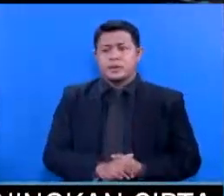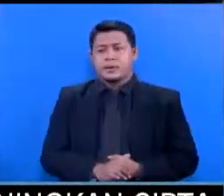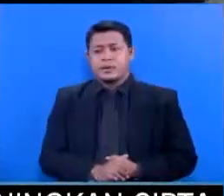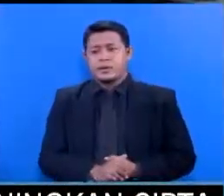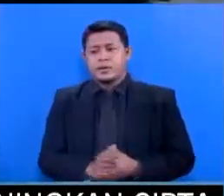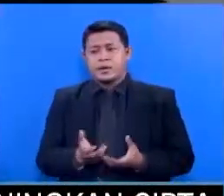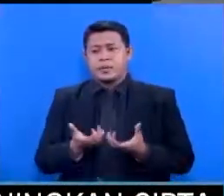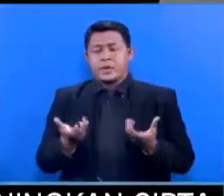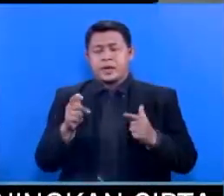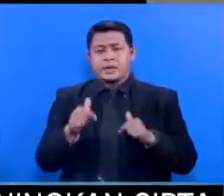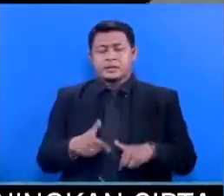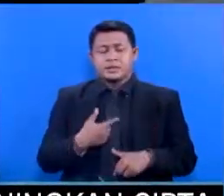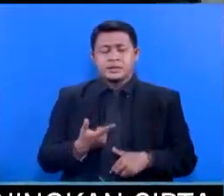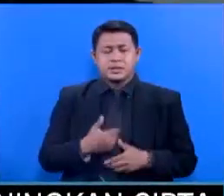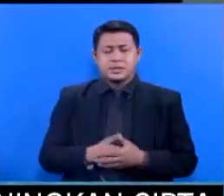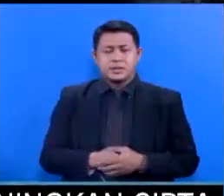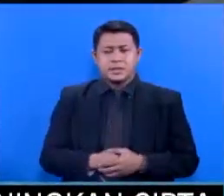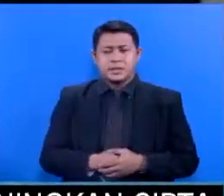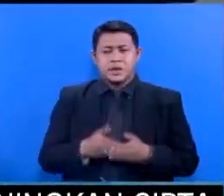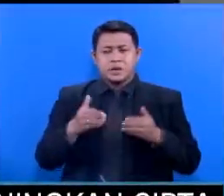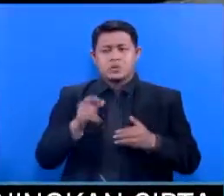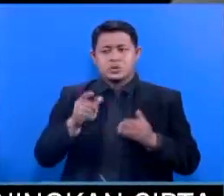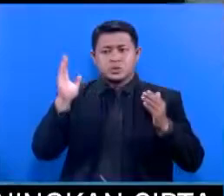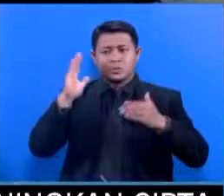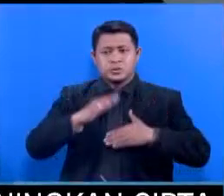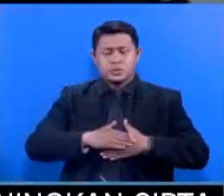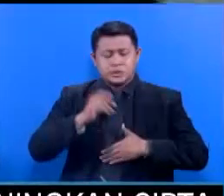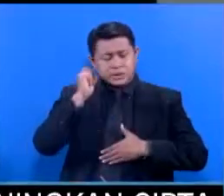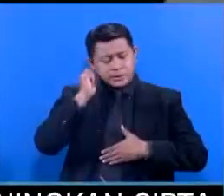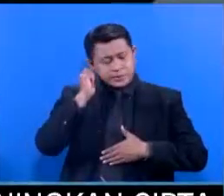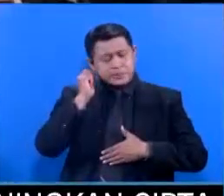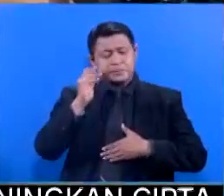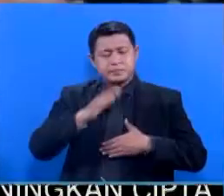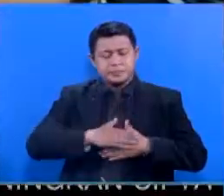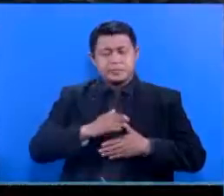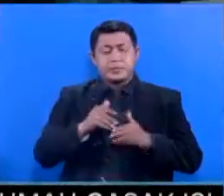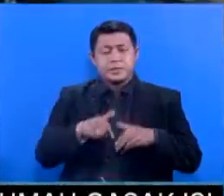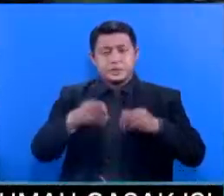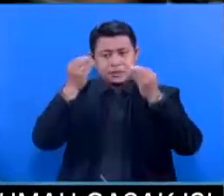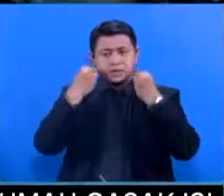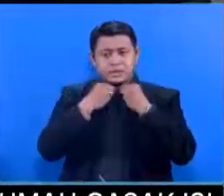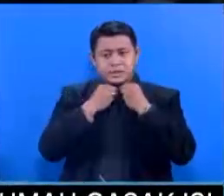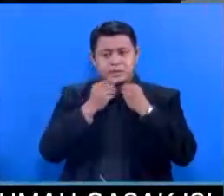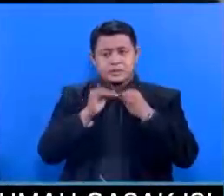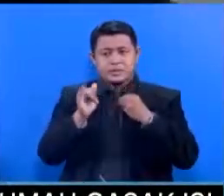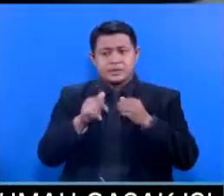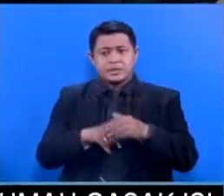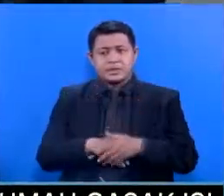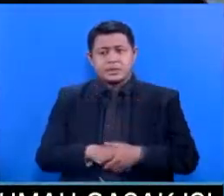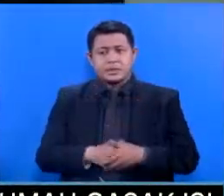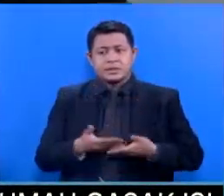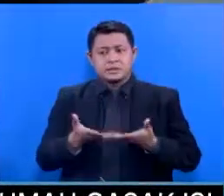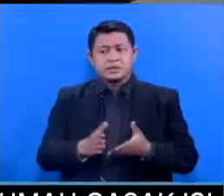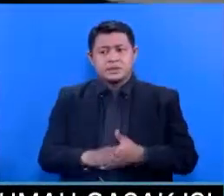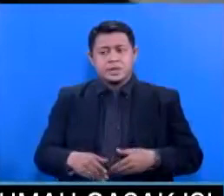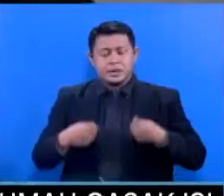bedanya disini kita aku Hai muslimah kesini itu berhijab pergi ini disediakan